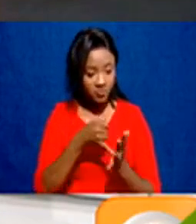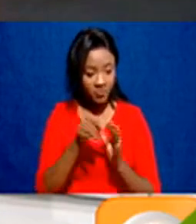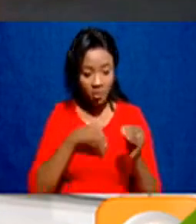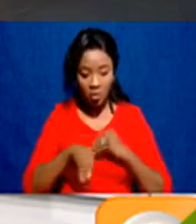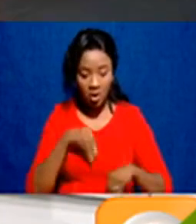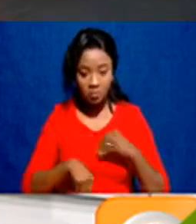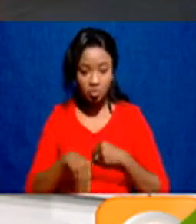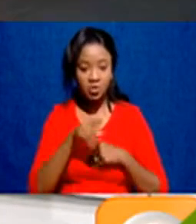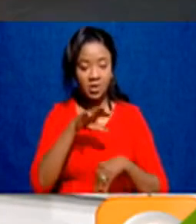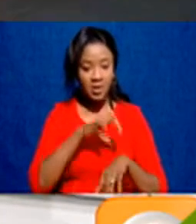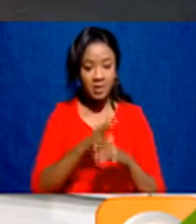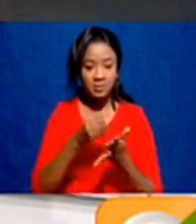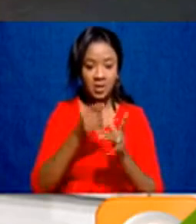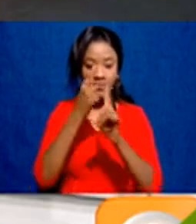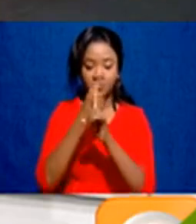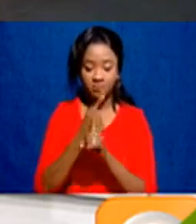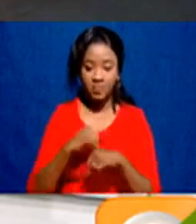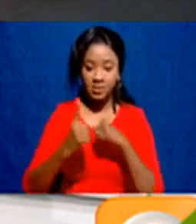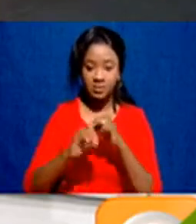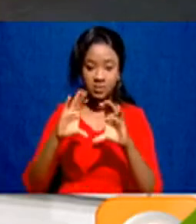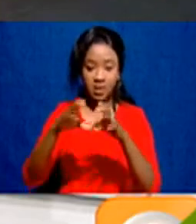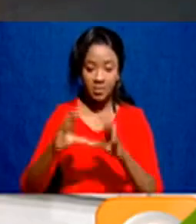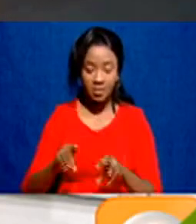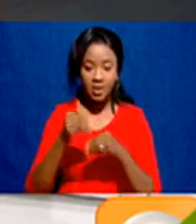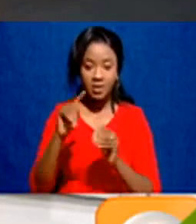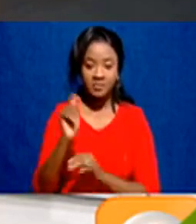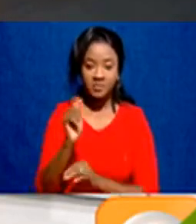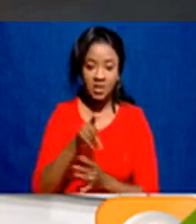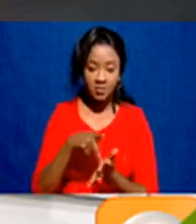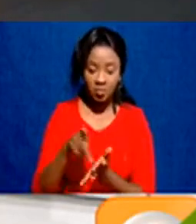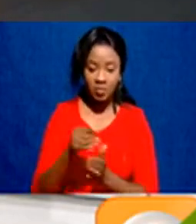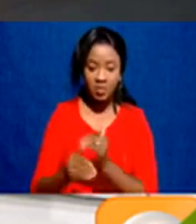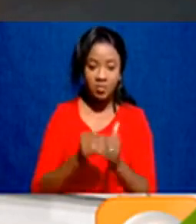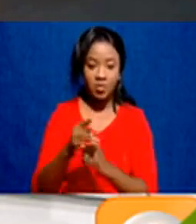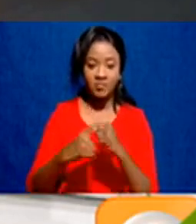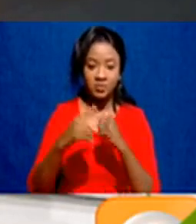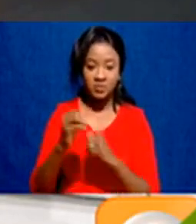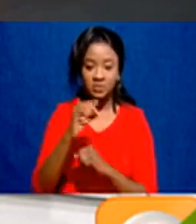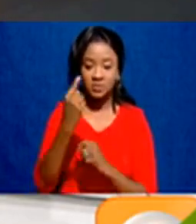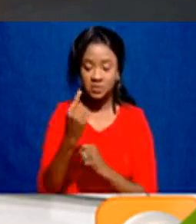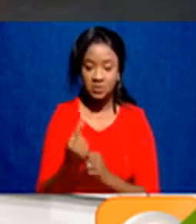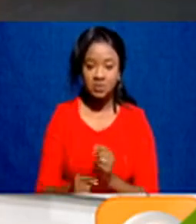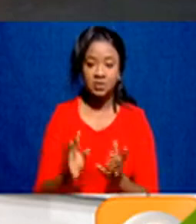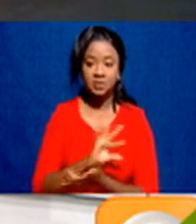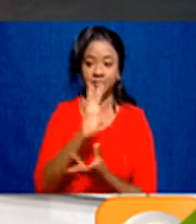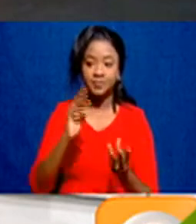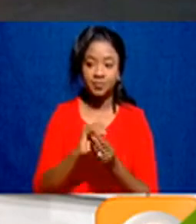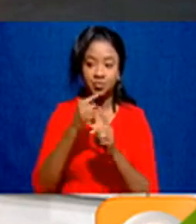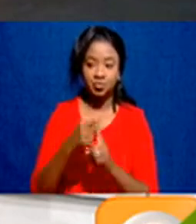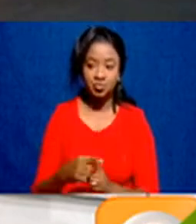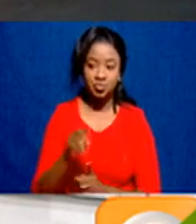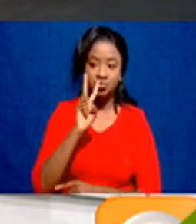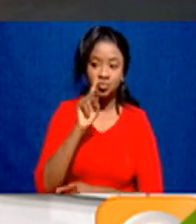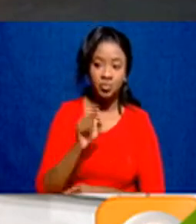Oparanya anadaiwa kupokea pesa kutoka kampuni sita ambazo zilipewa kandarasi 60 za zaidi ya shilingi bilioni 2.2. Na Ben